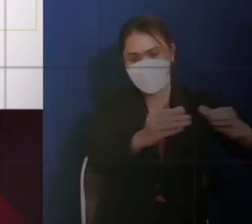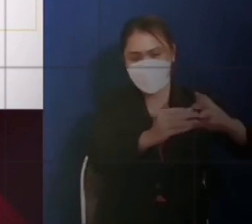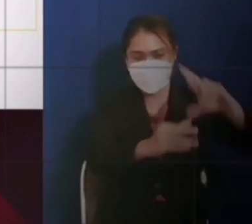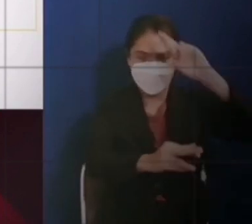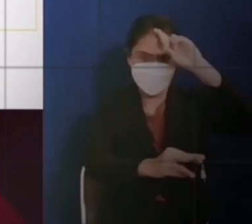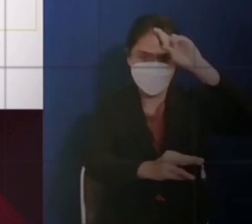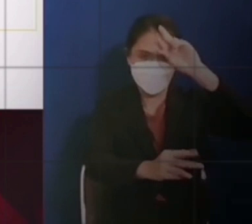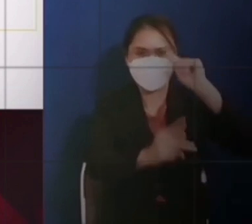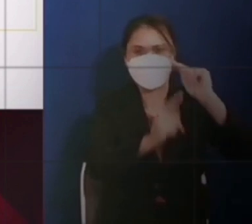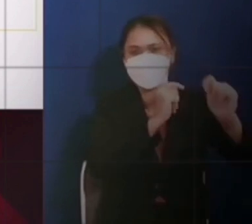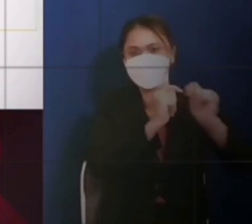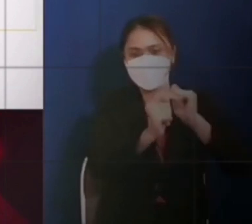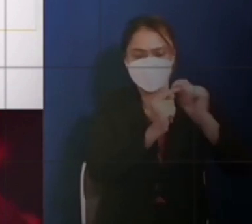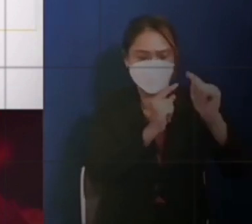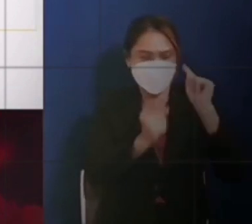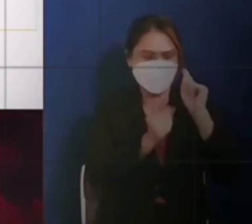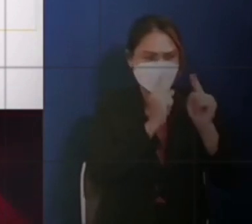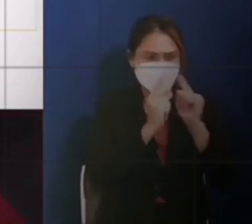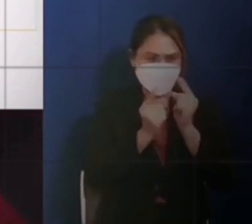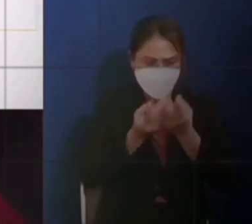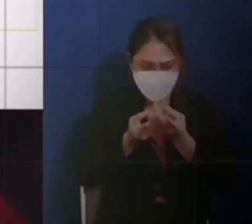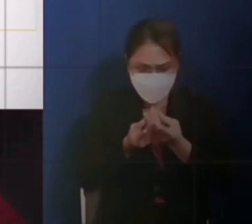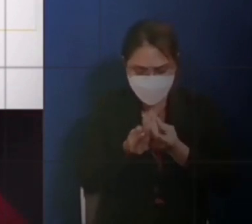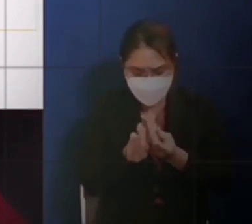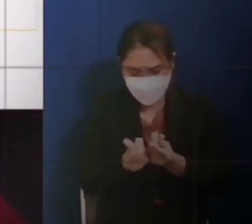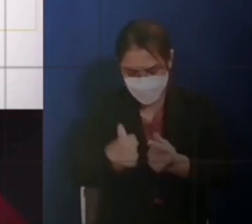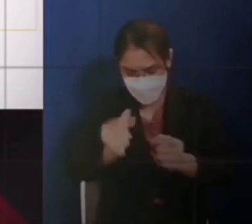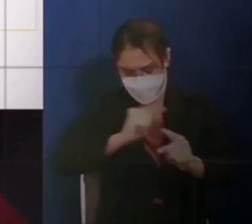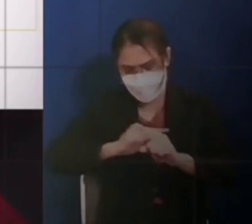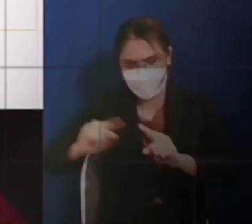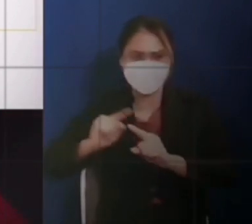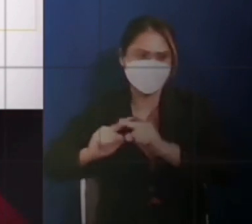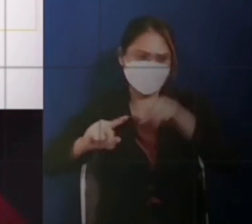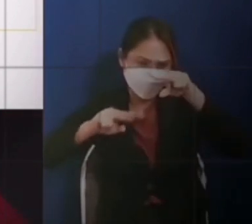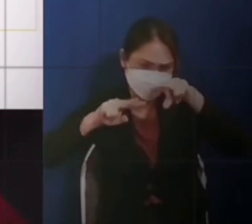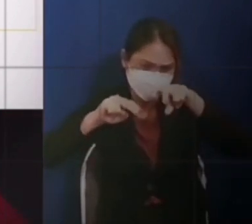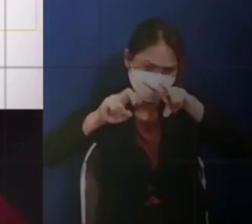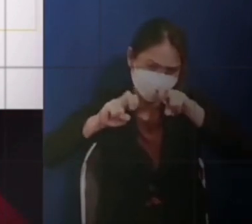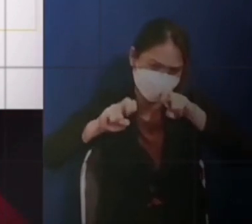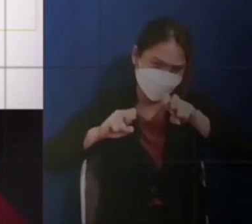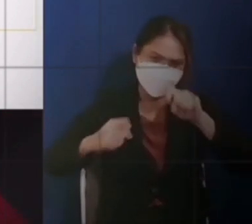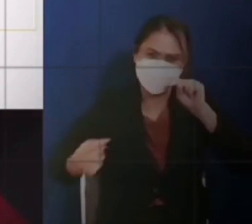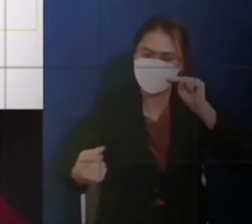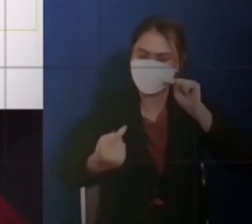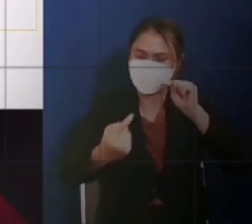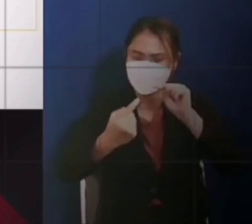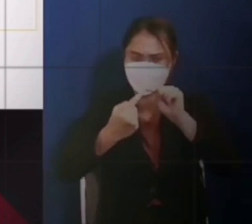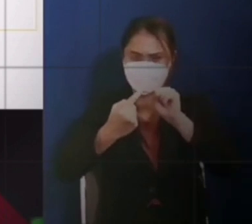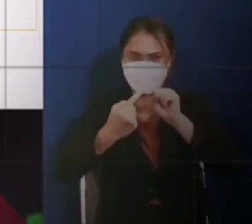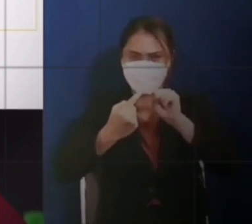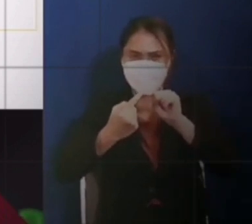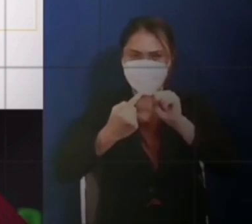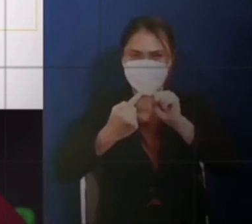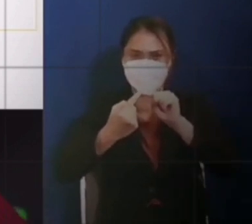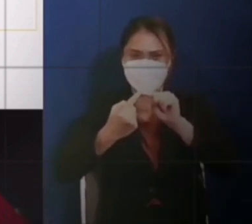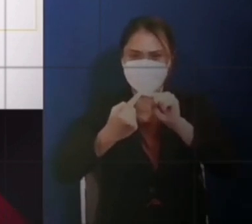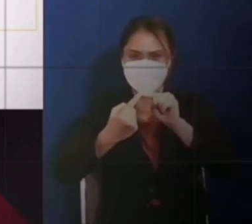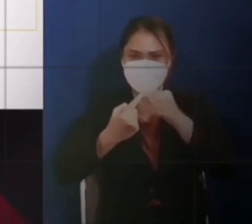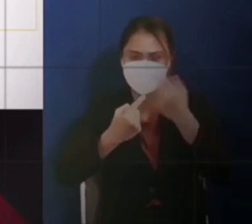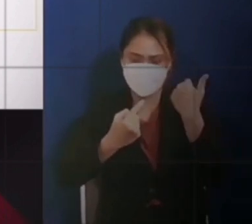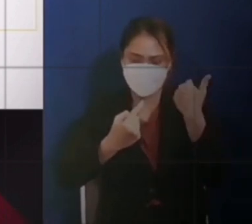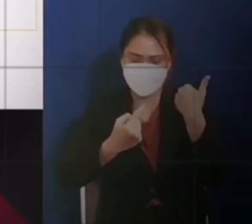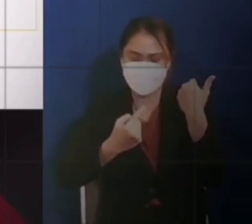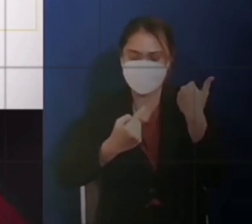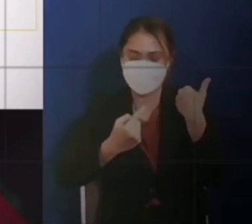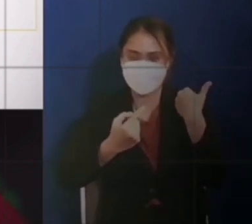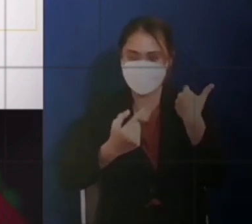ครับซึ่งได้พิจารณาจากข้อมูลผลการศึกษานะครับระดับภูมิกันที่ให้มีการฉีด